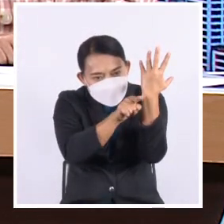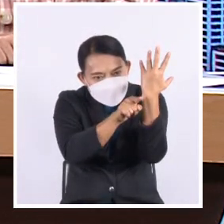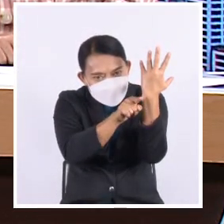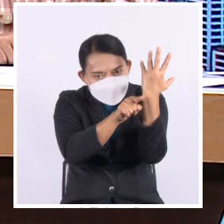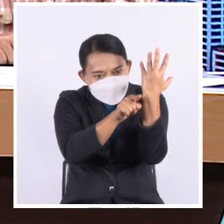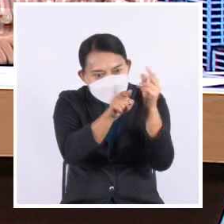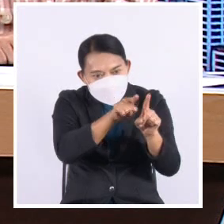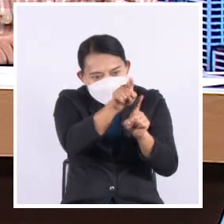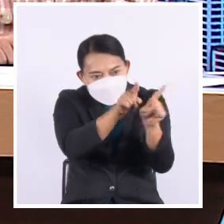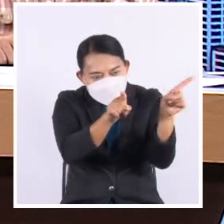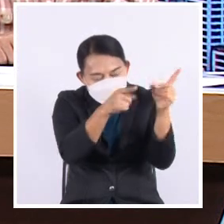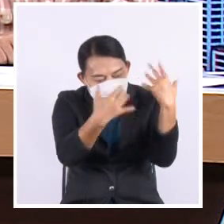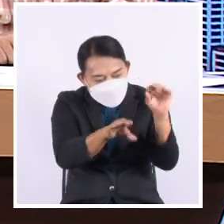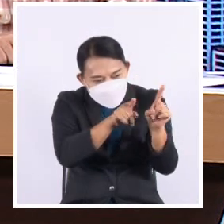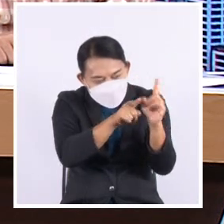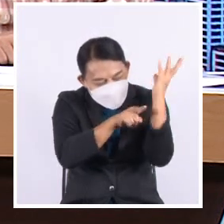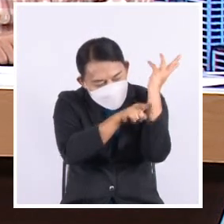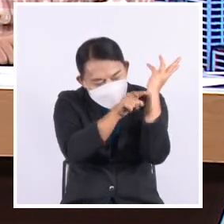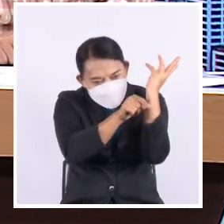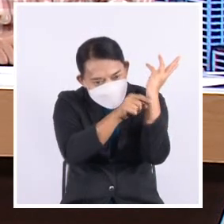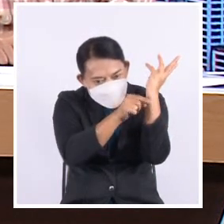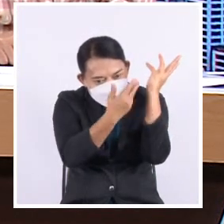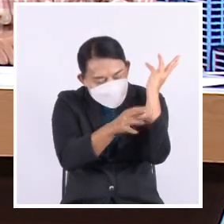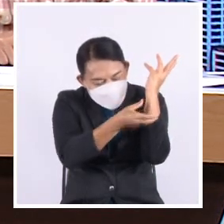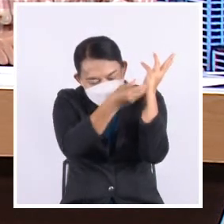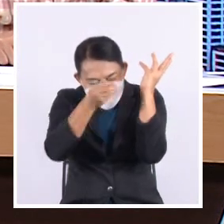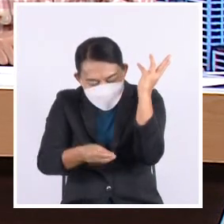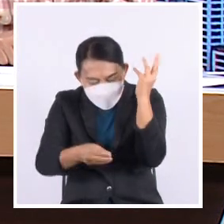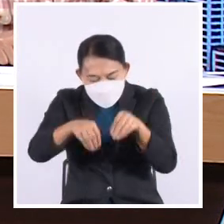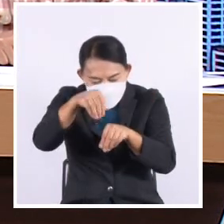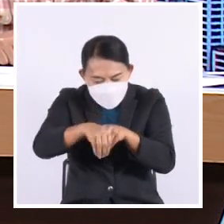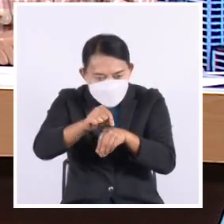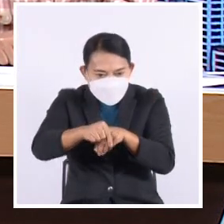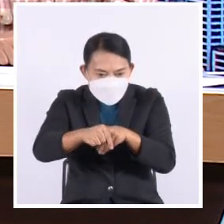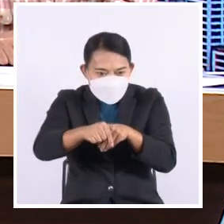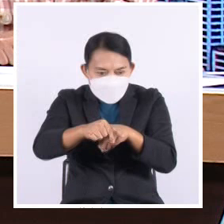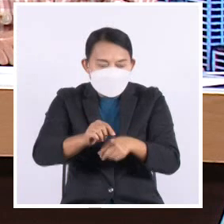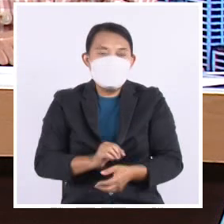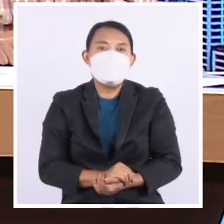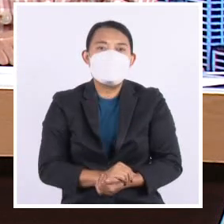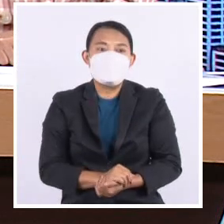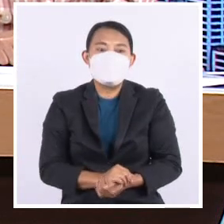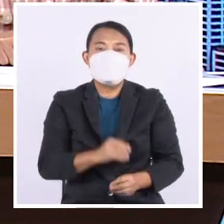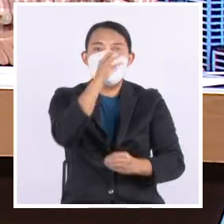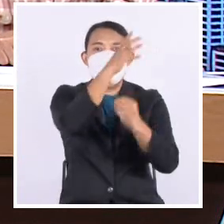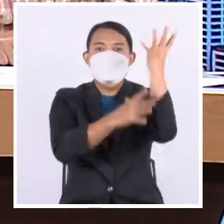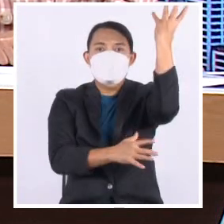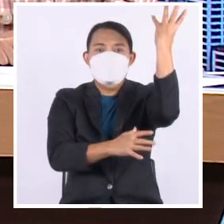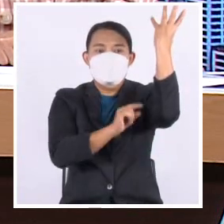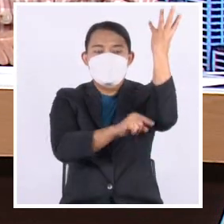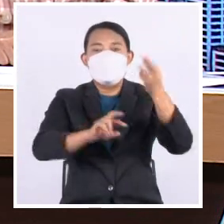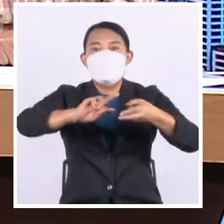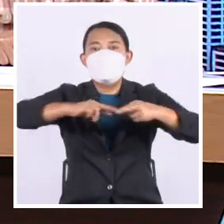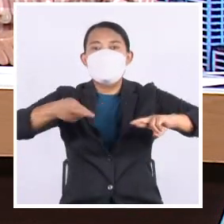แฟนซีนะครับนี่มะม่วงแฟนซีแล้วก็ได้มาเนี่ยได้มาเป็นมะม่วงนี ้ค ือต้นนึงจะมีหลายสายพันธุ์นะฮะอยู่ในต้นเลย